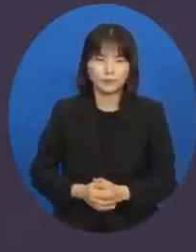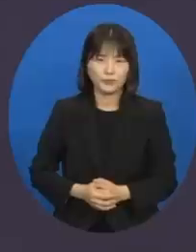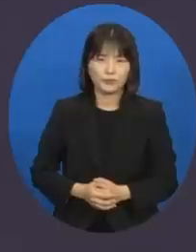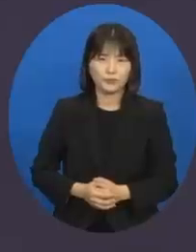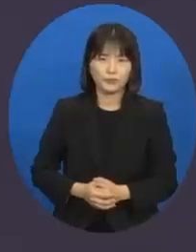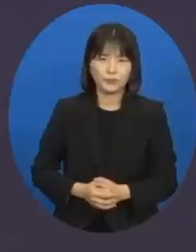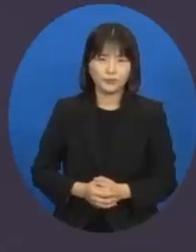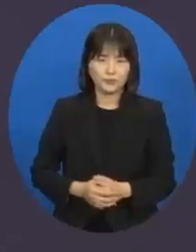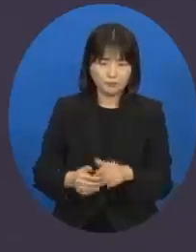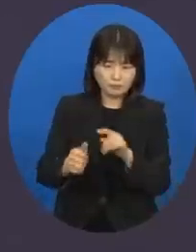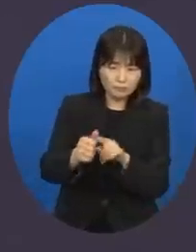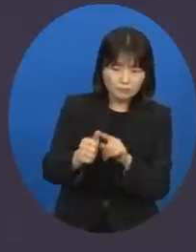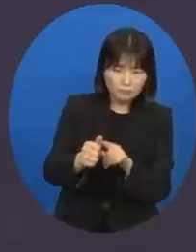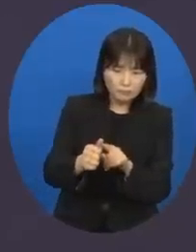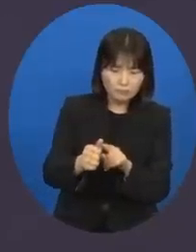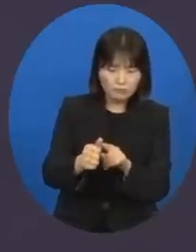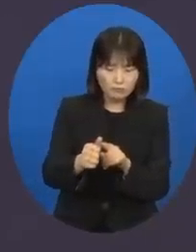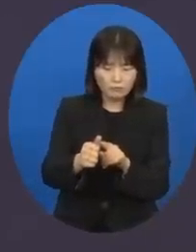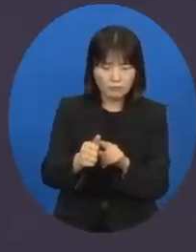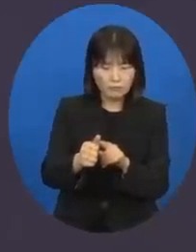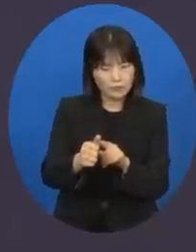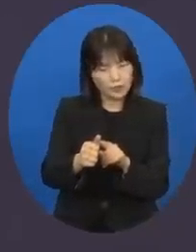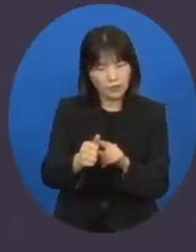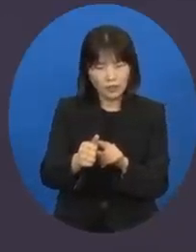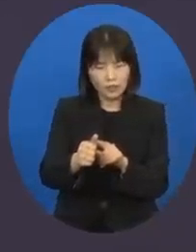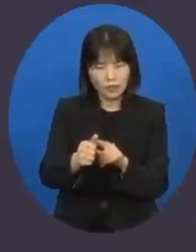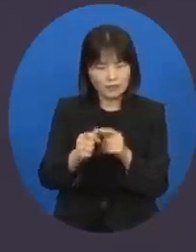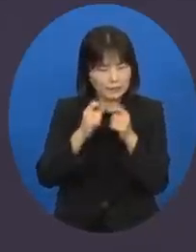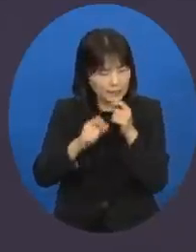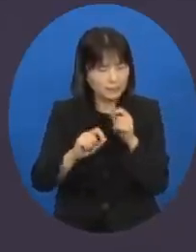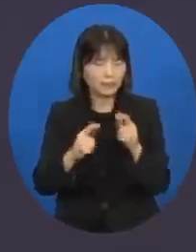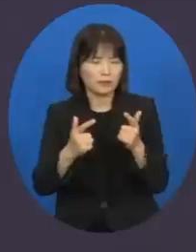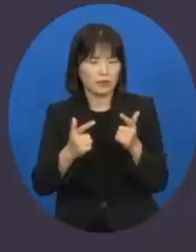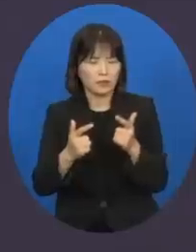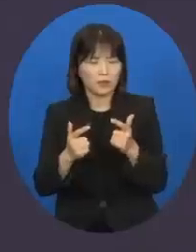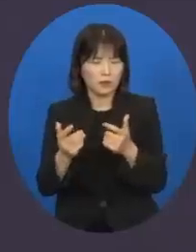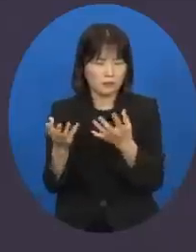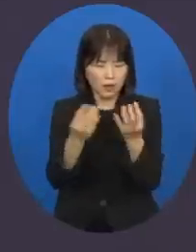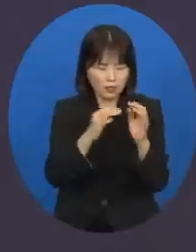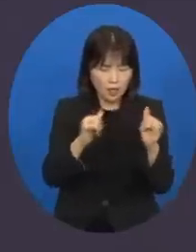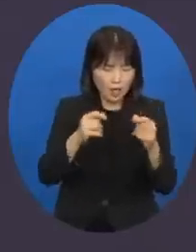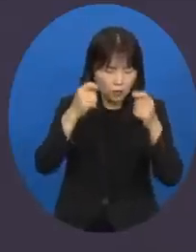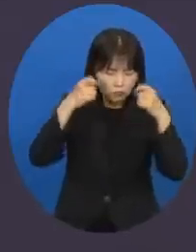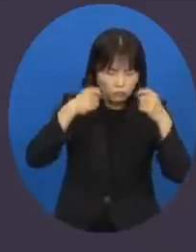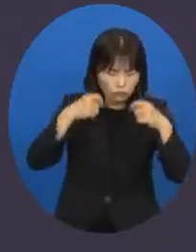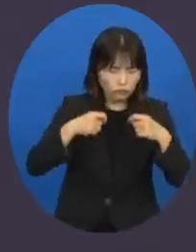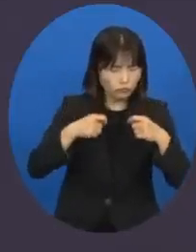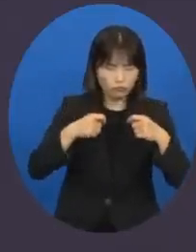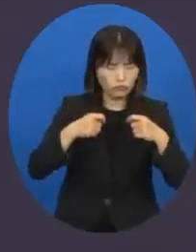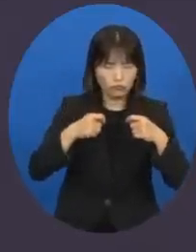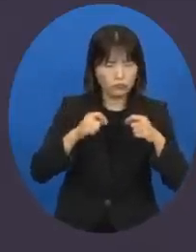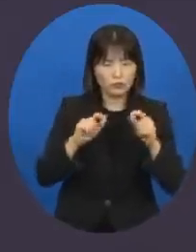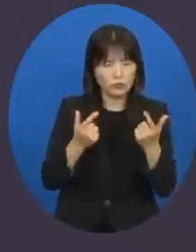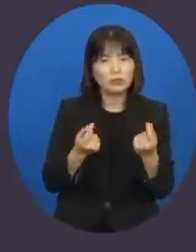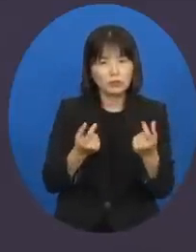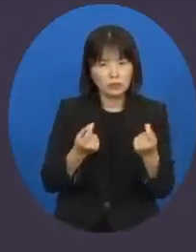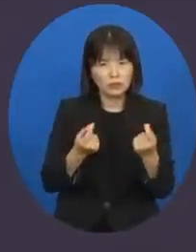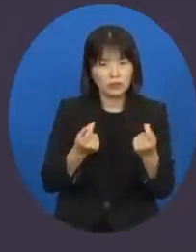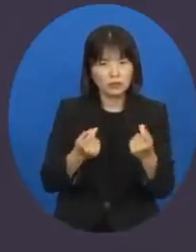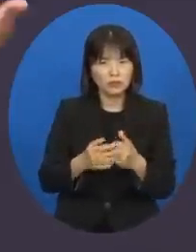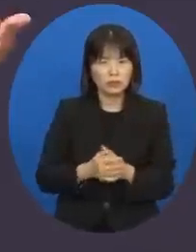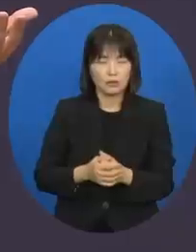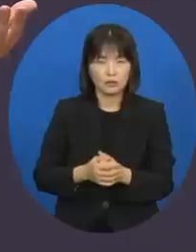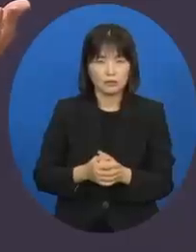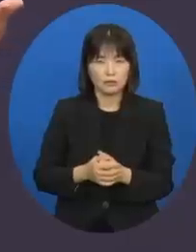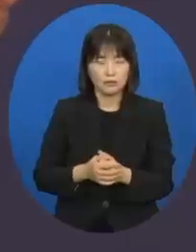사람은 단지 강도가 아니다. 사기꾼이 아니야. 사기꾼이라면 이렇게 많은 사람이 울 리가 없어. 처음에 그 생각이 들었을 거고요. 그 다음에